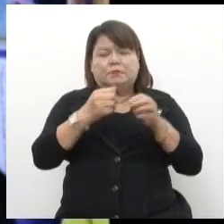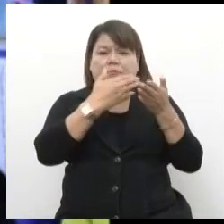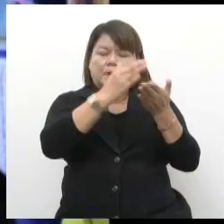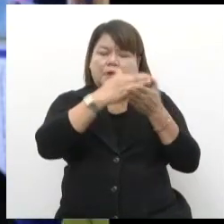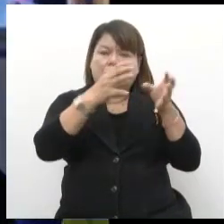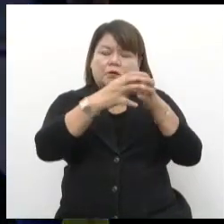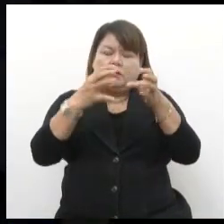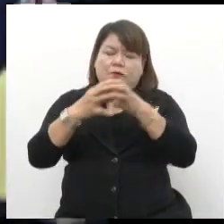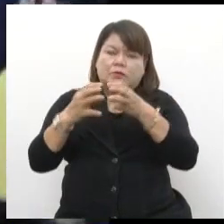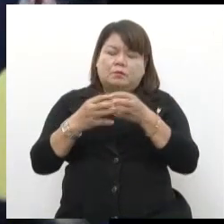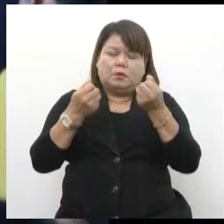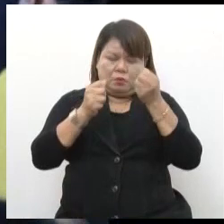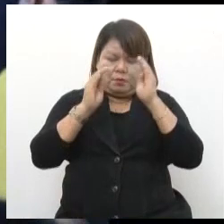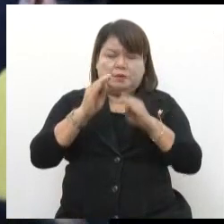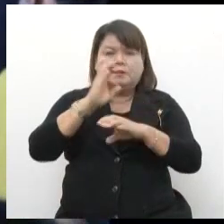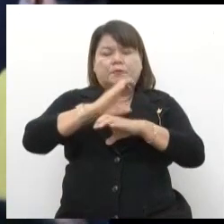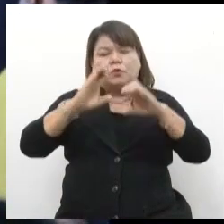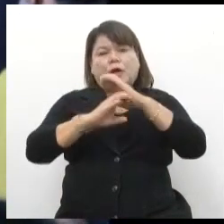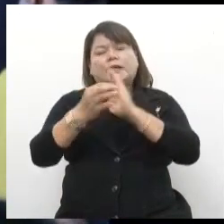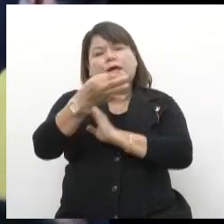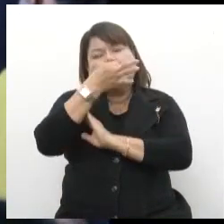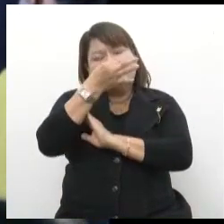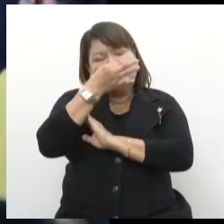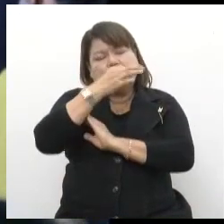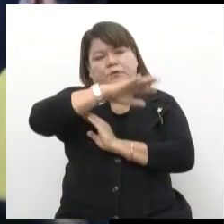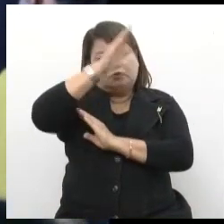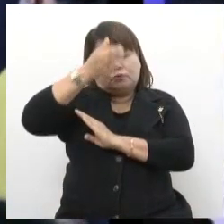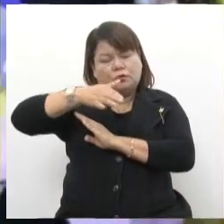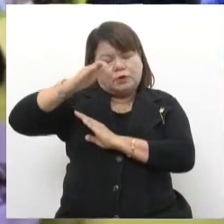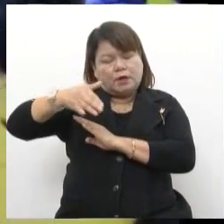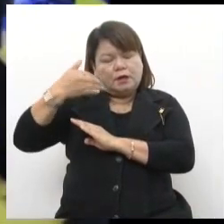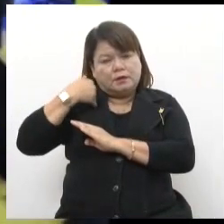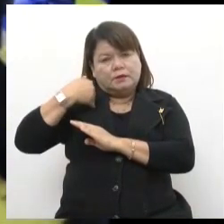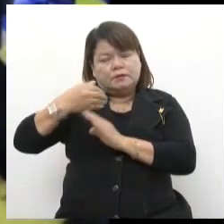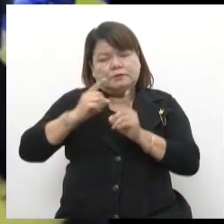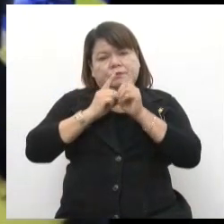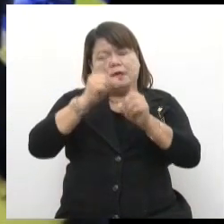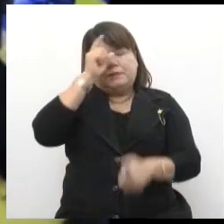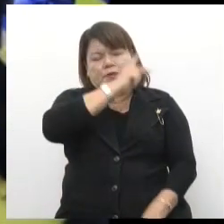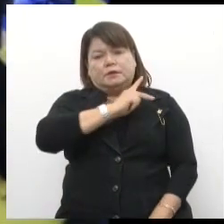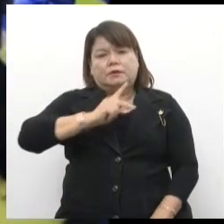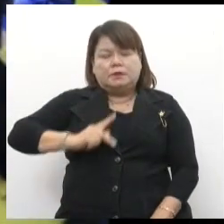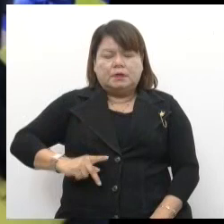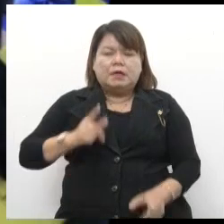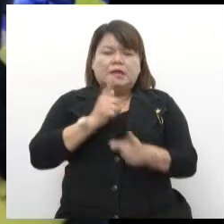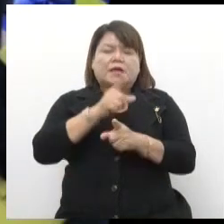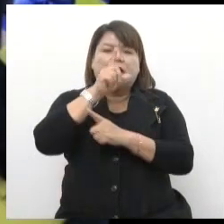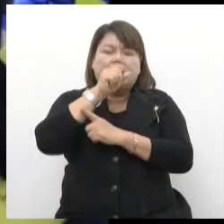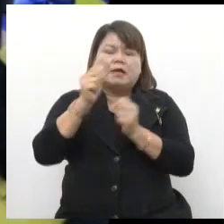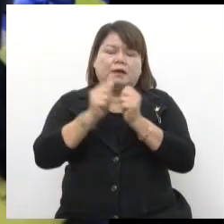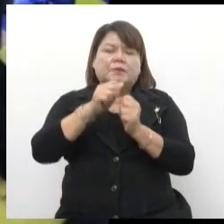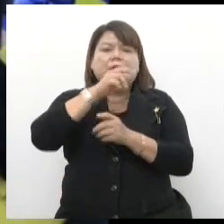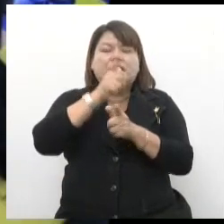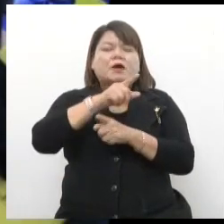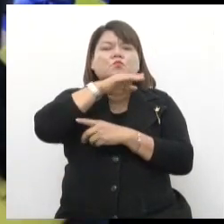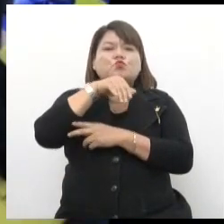การออกแบบและทำโครงงานอาชีพโคกหนองนาสืบสานงานพระราชดำริเลี้ยงไก่พื้นเมืองเลี้ยงหมูป่